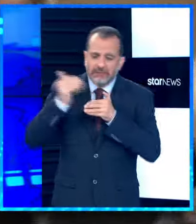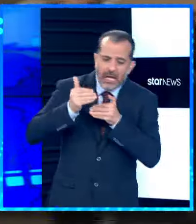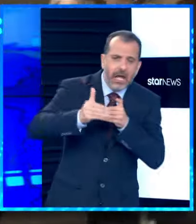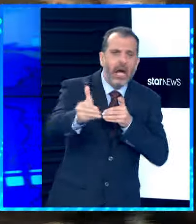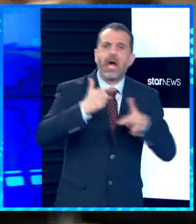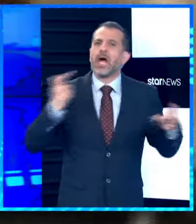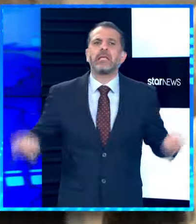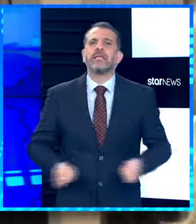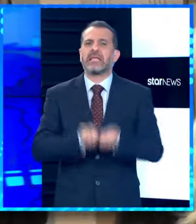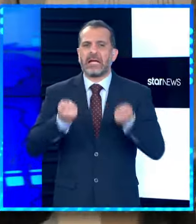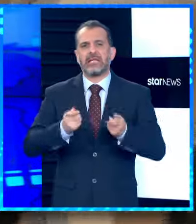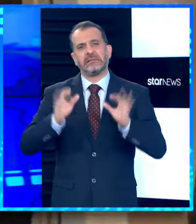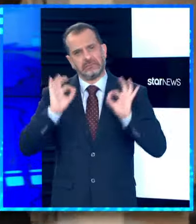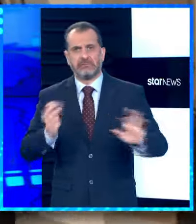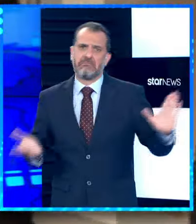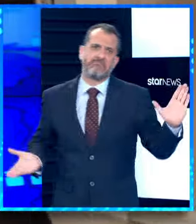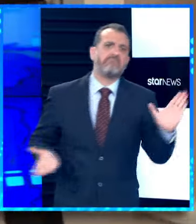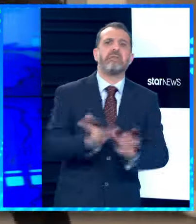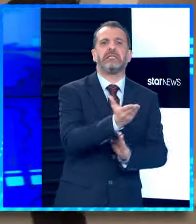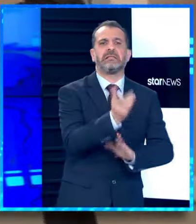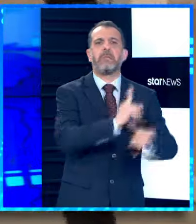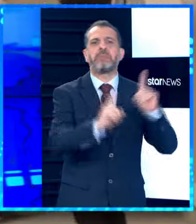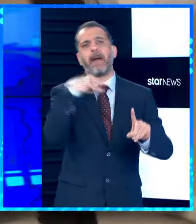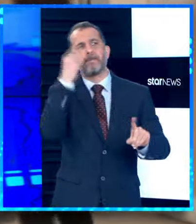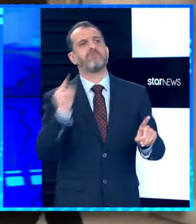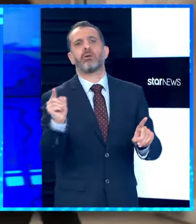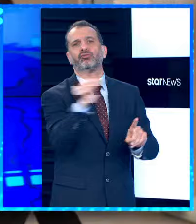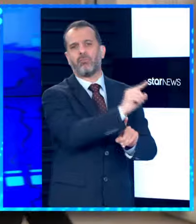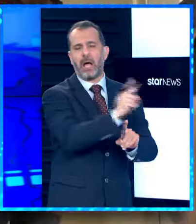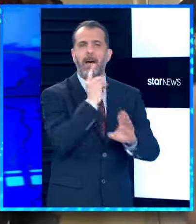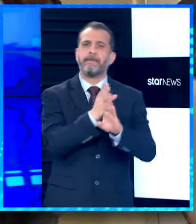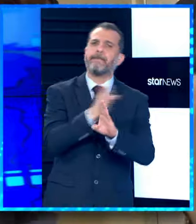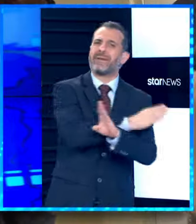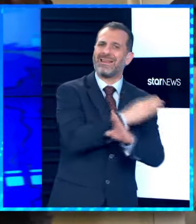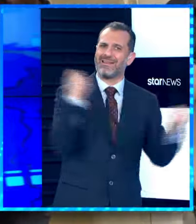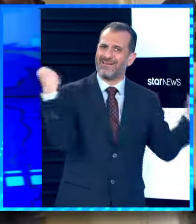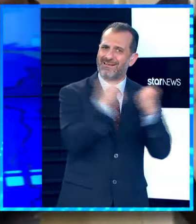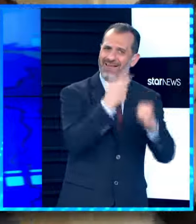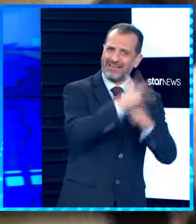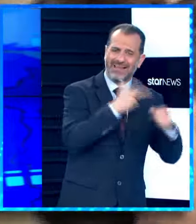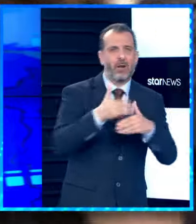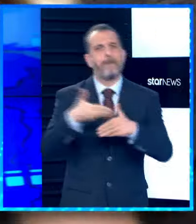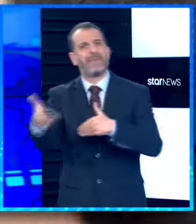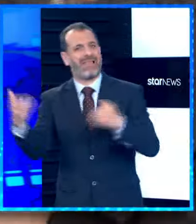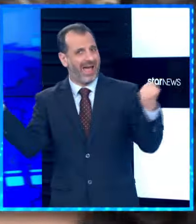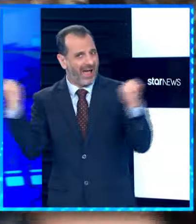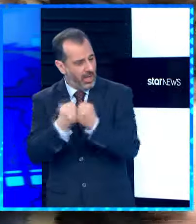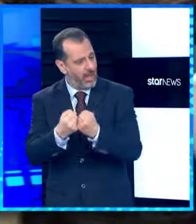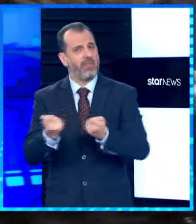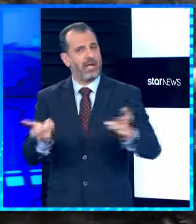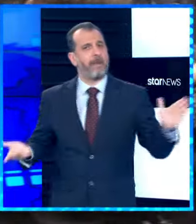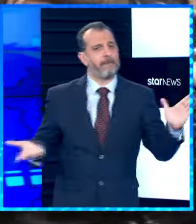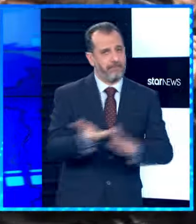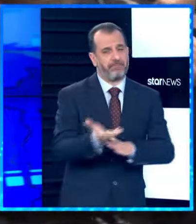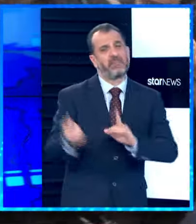βεβαίως θα είναι μηνύσεις κατά προσώπων τα οποία θεωρούν υπεύθυνα για το πριν αλλά και μετά το δυστύχημα, αλλά ζητούν και